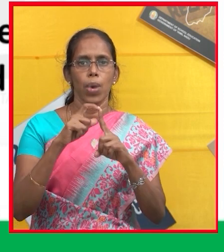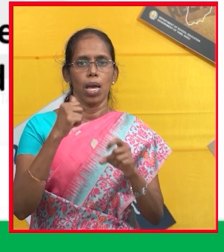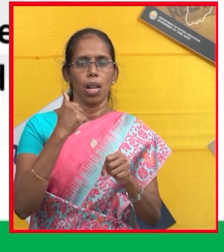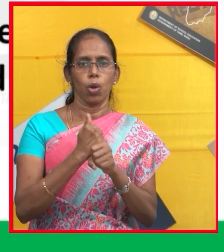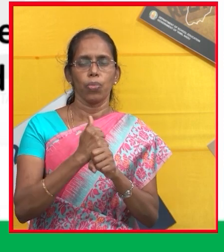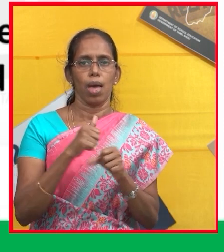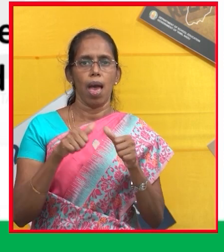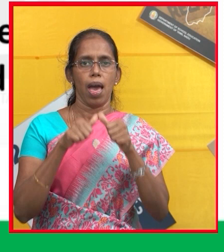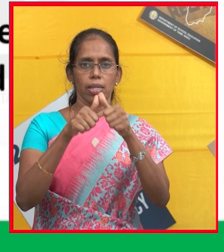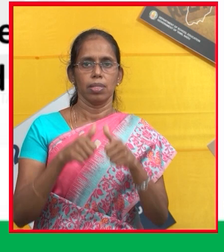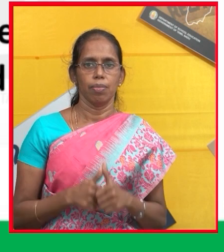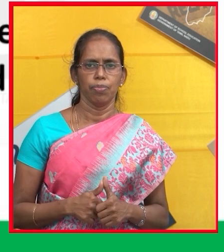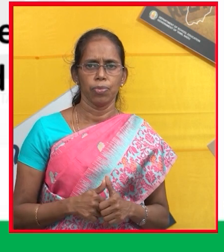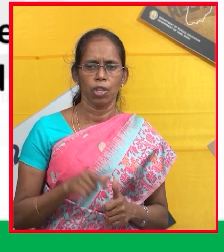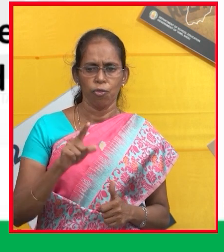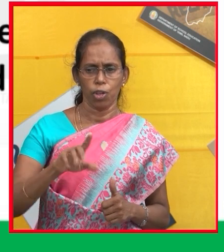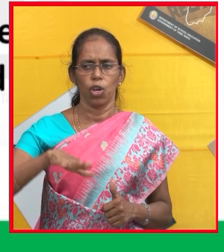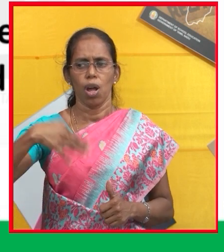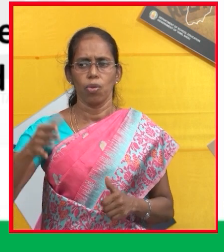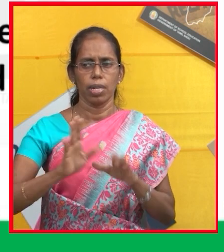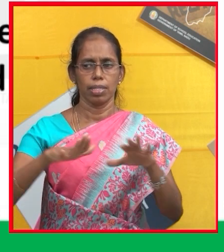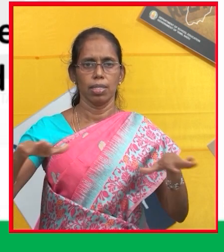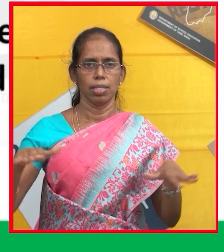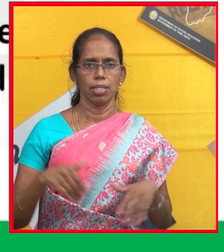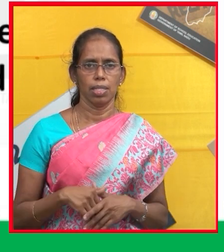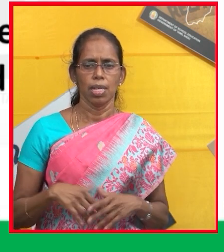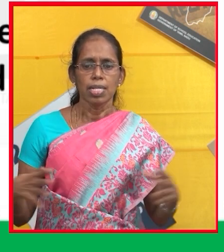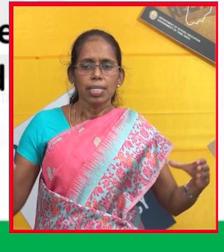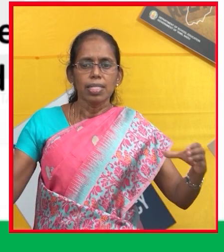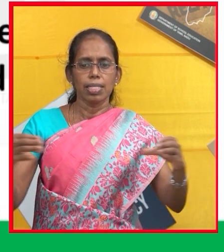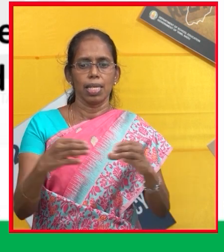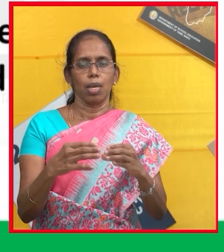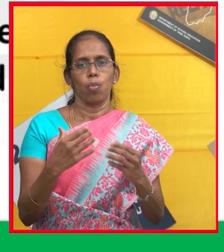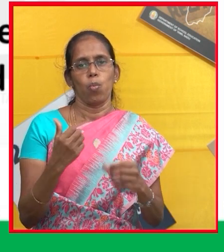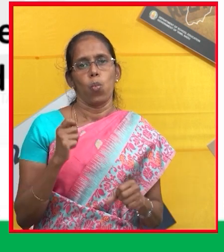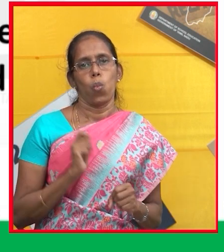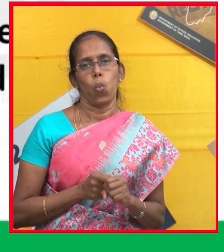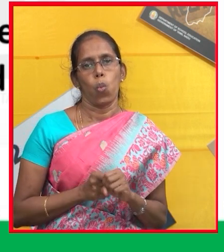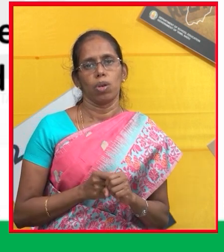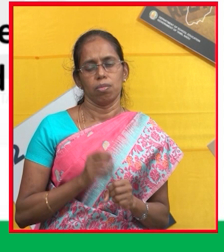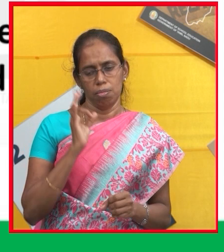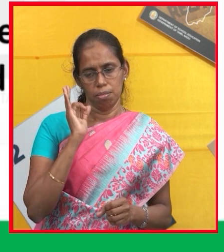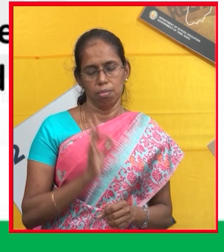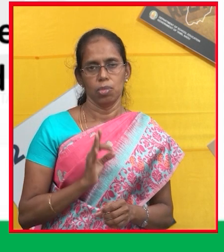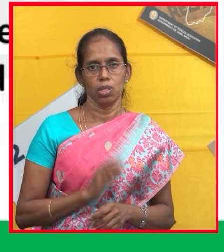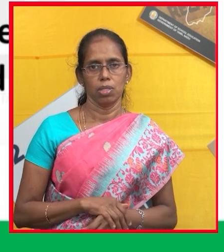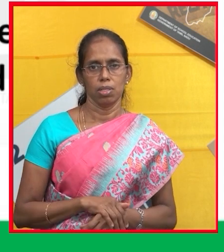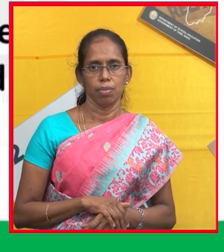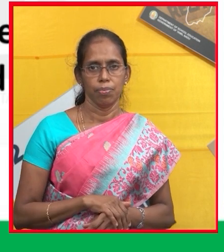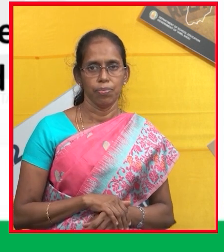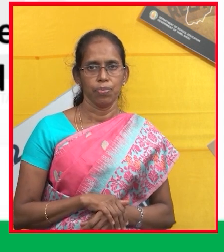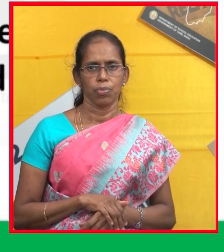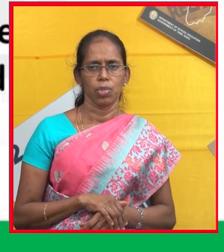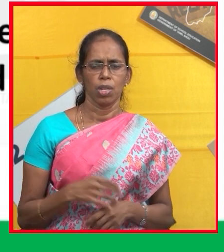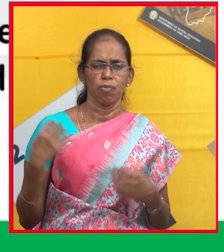ஆன்சர் பண்ணுறாங்க. when you are out at sea, teamwork is the most important in the middle of the crisis. Even